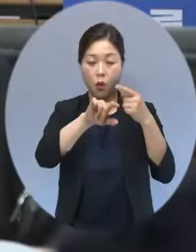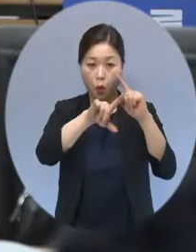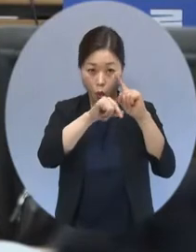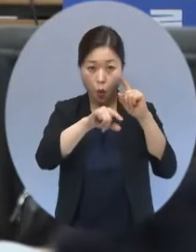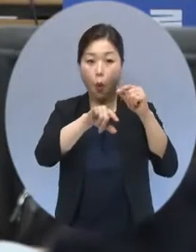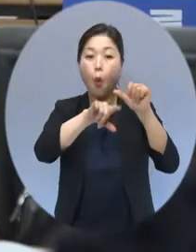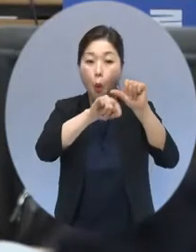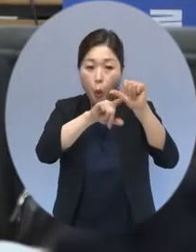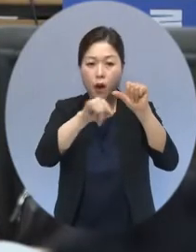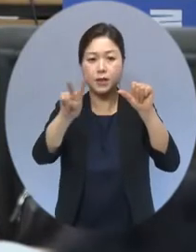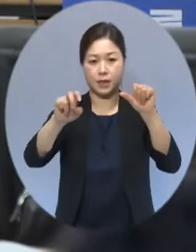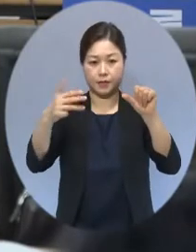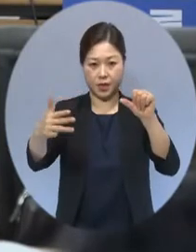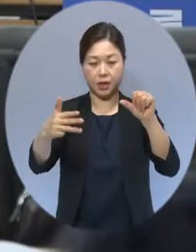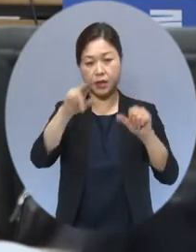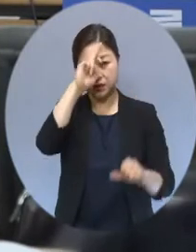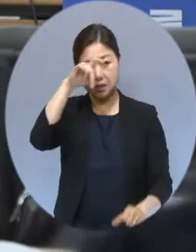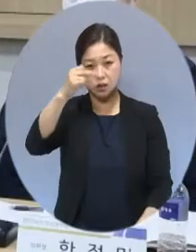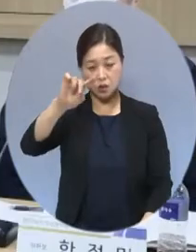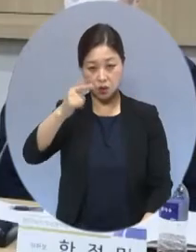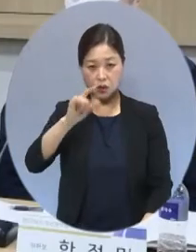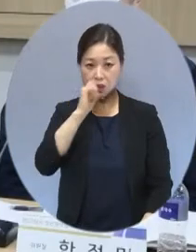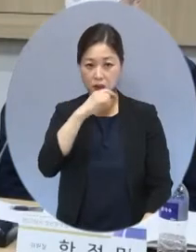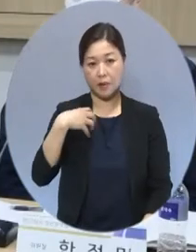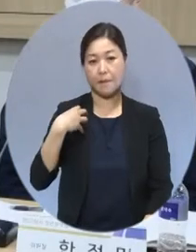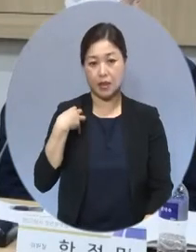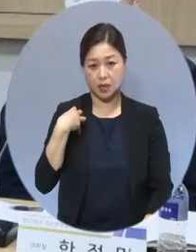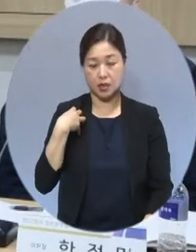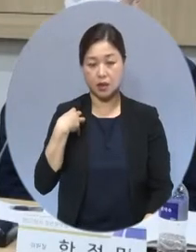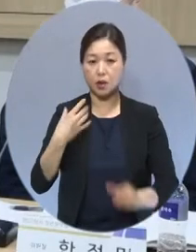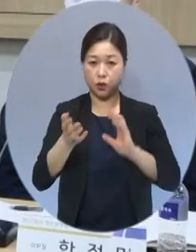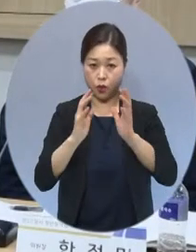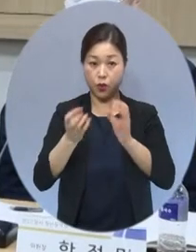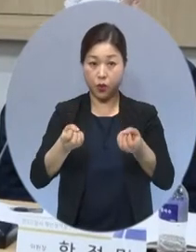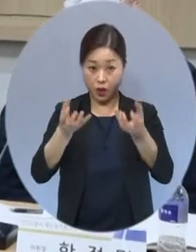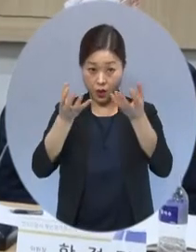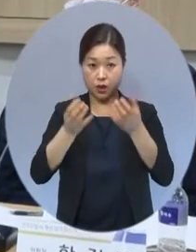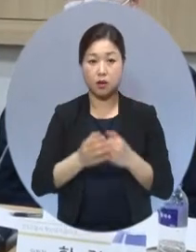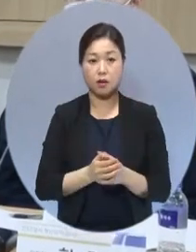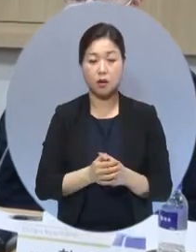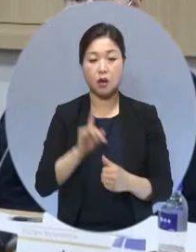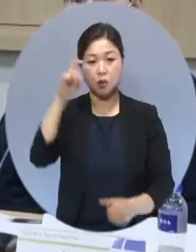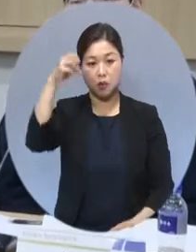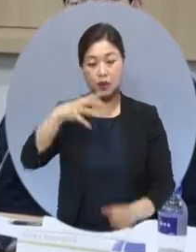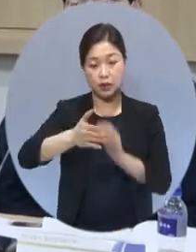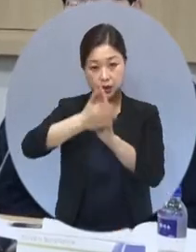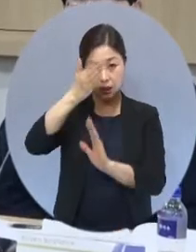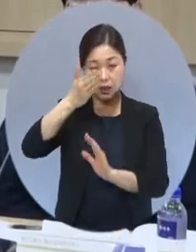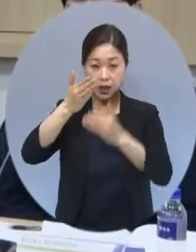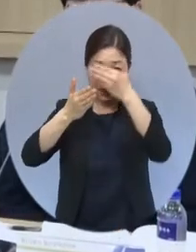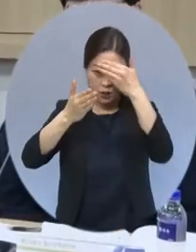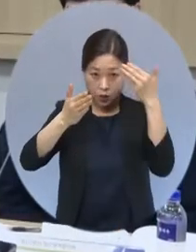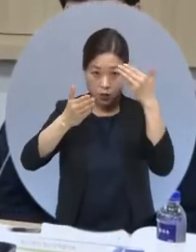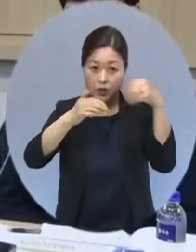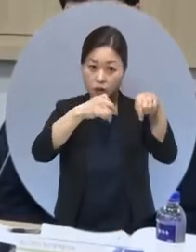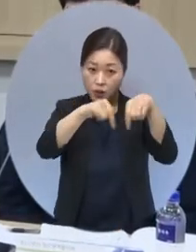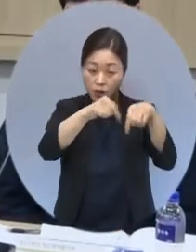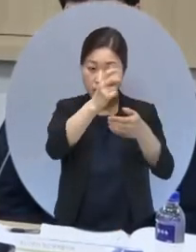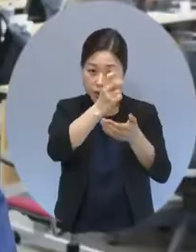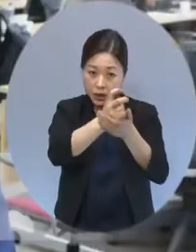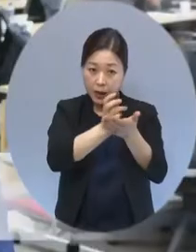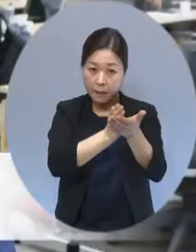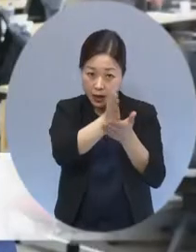28일 최승원 도의원이 좌장을 맡아 진행된 토론회는 고양시 청년정책의 방향이